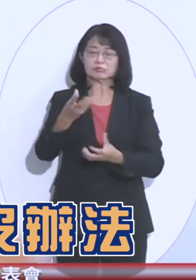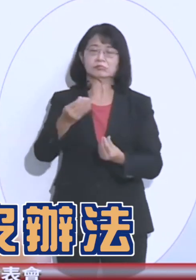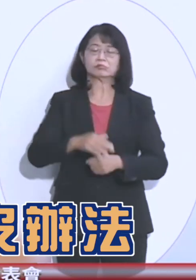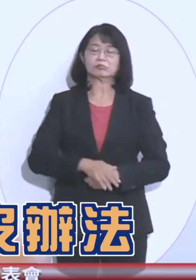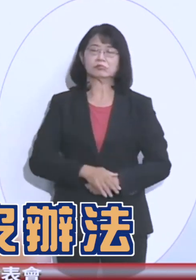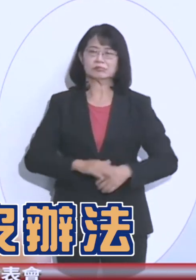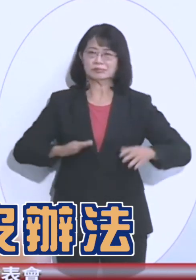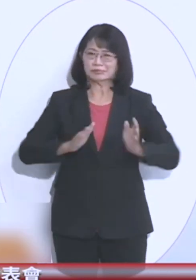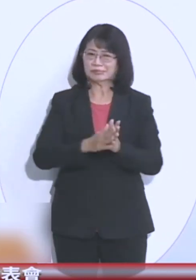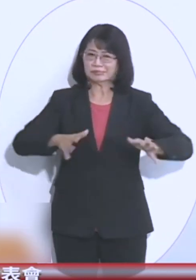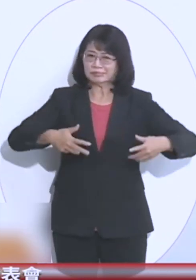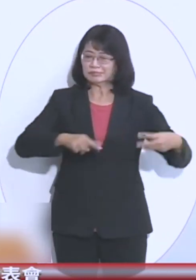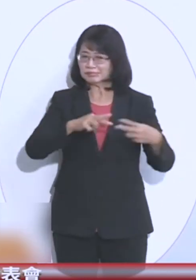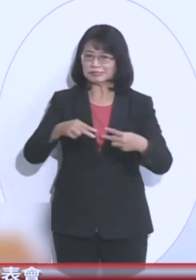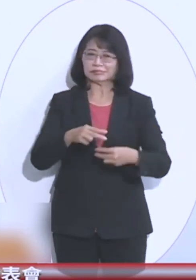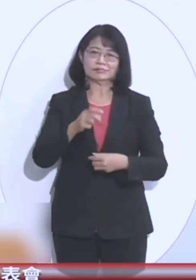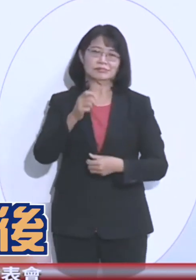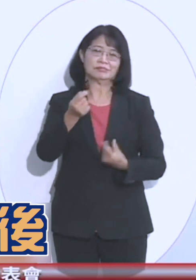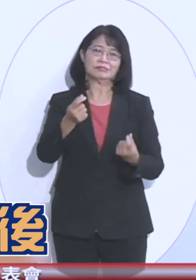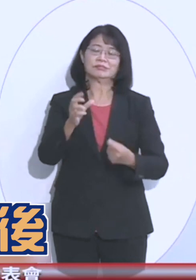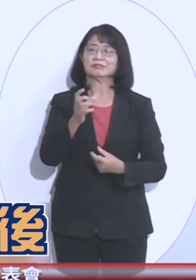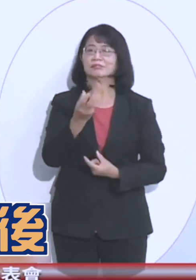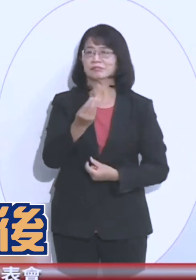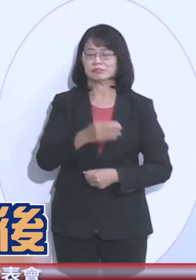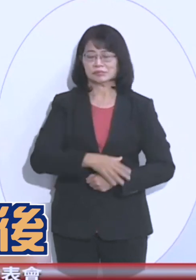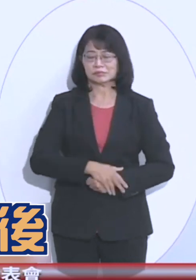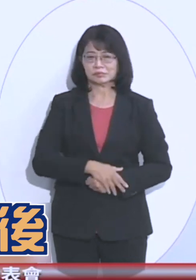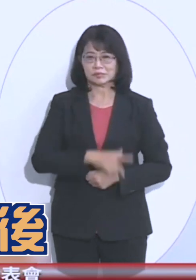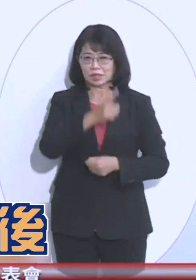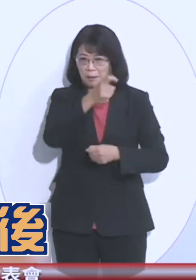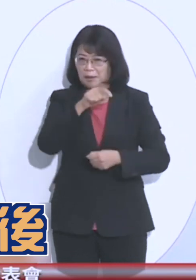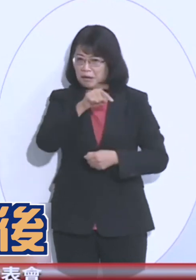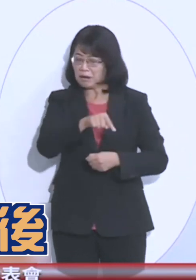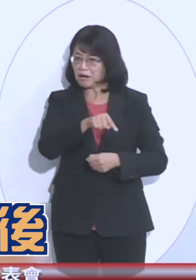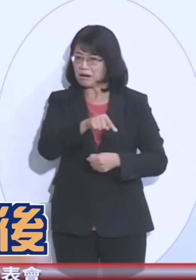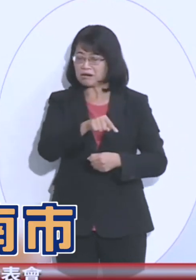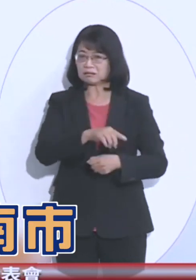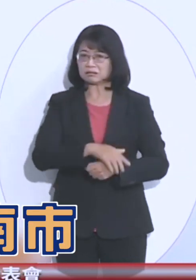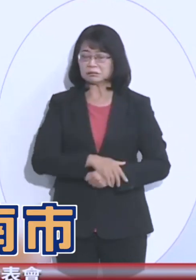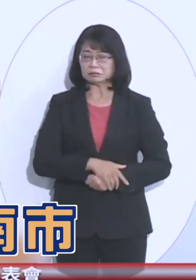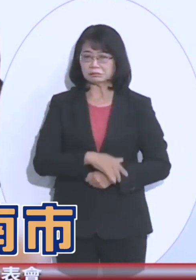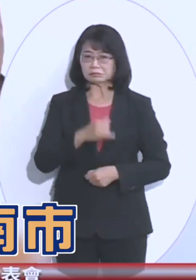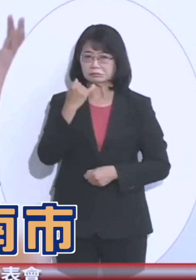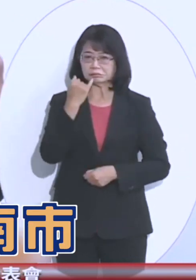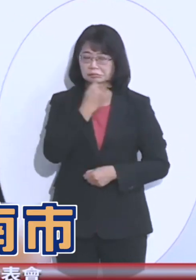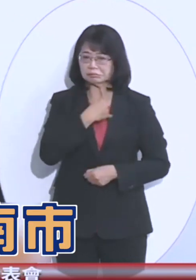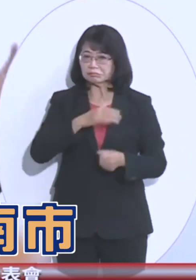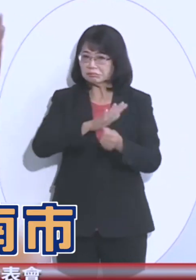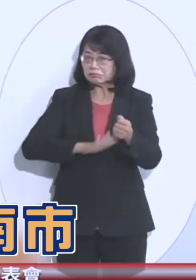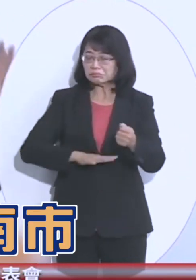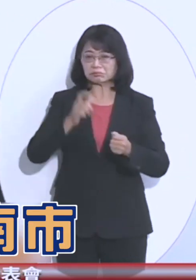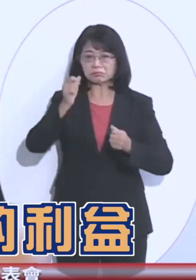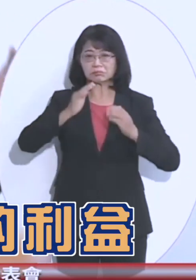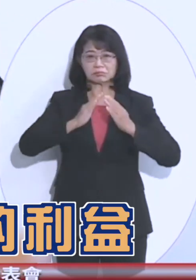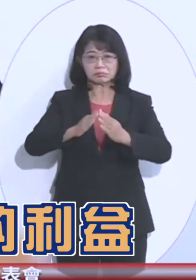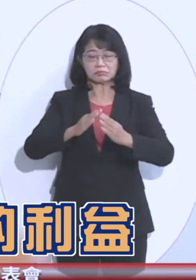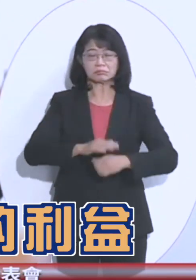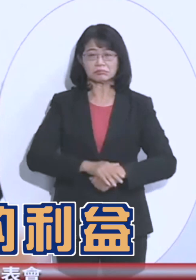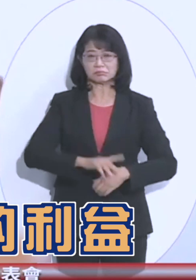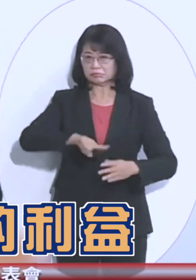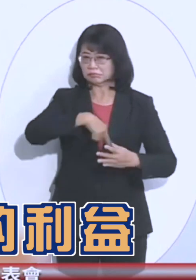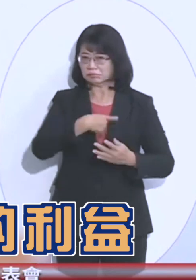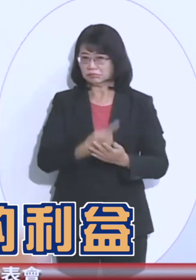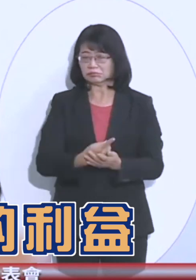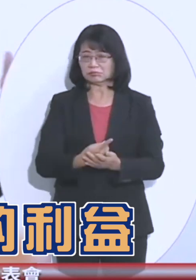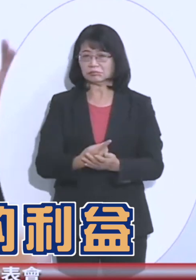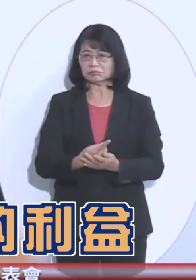度。所以，这个枪声阿边的背后，就是牵涉着台南市整个